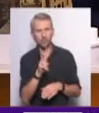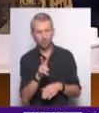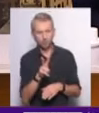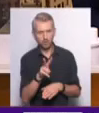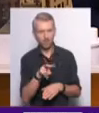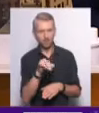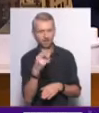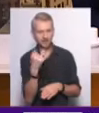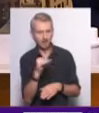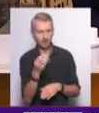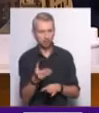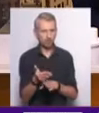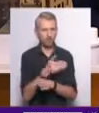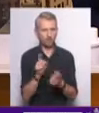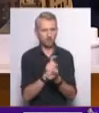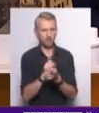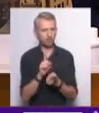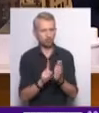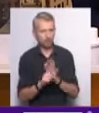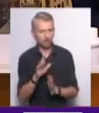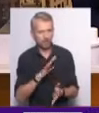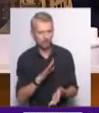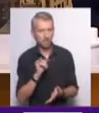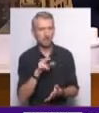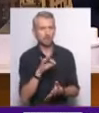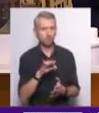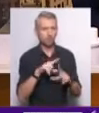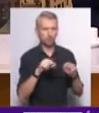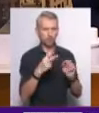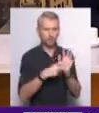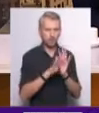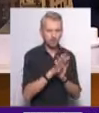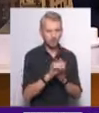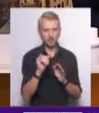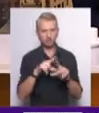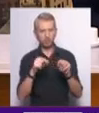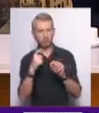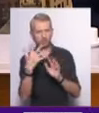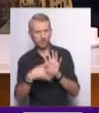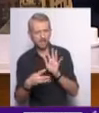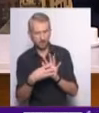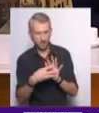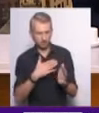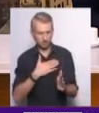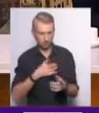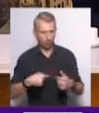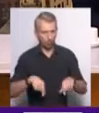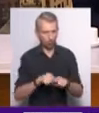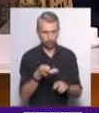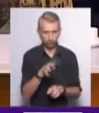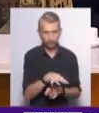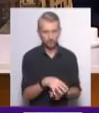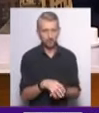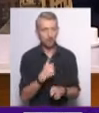по 142-му ліцею ще до того скандалу, який почався, і по 74-й школі, і по 159-й школі, які у мене знаходяться на